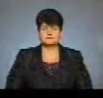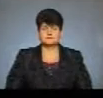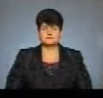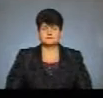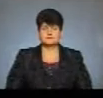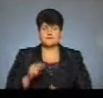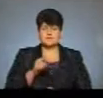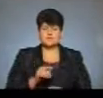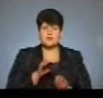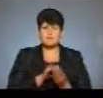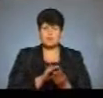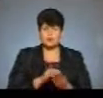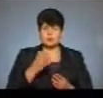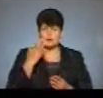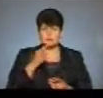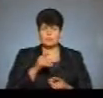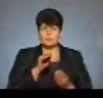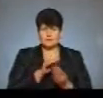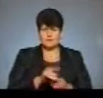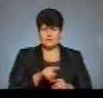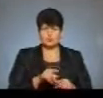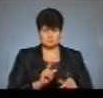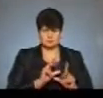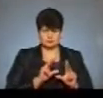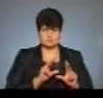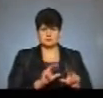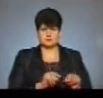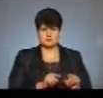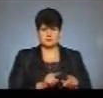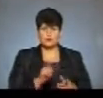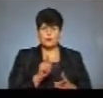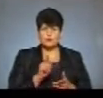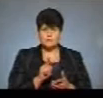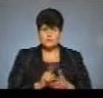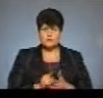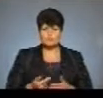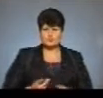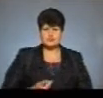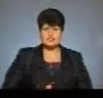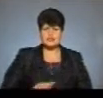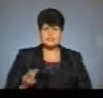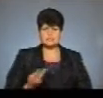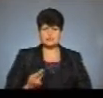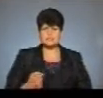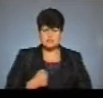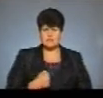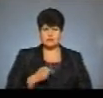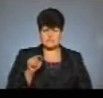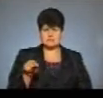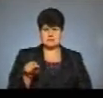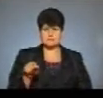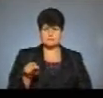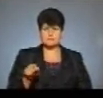Тоді на похороні, коли ми його хоронили, я дала йому слово, що обов'язково проживу життя за двох, за нього і за себе. Потрібно жити